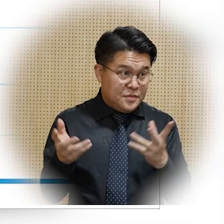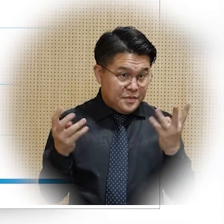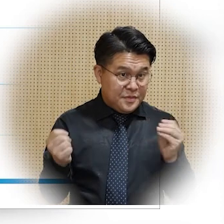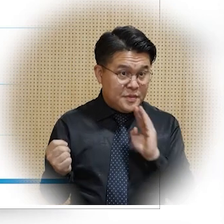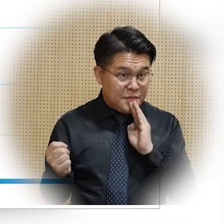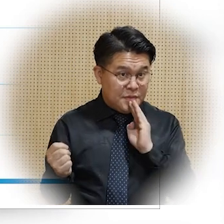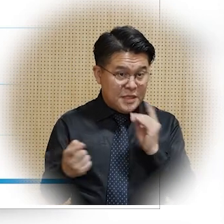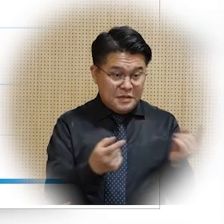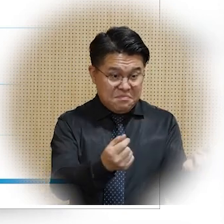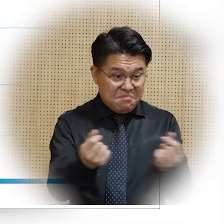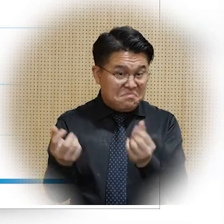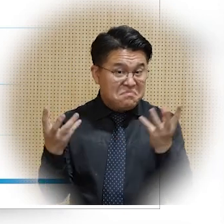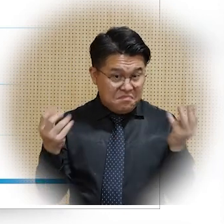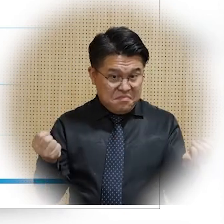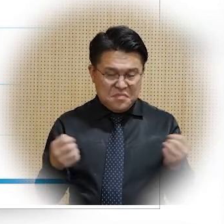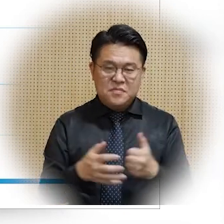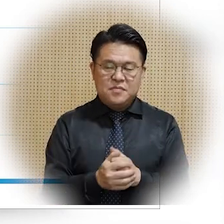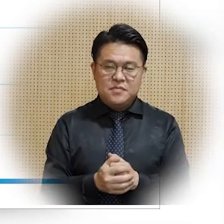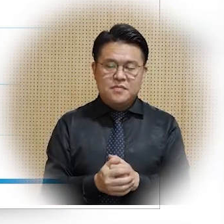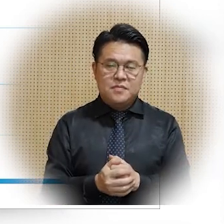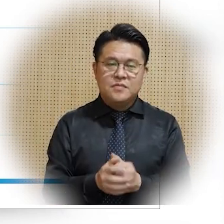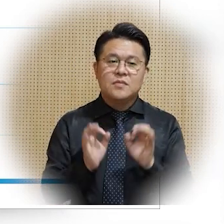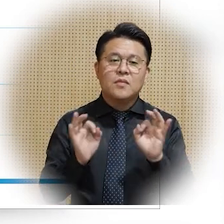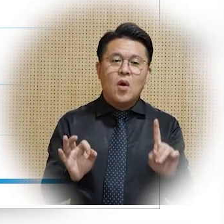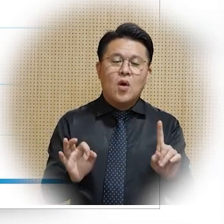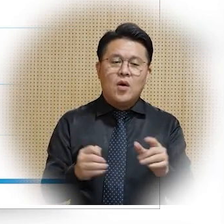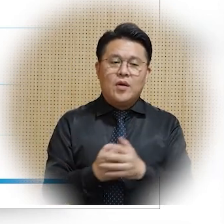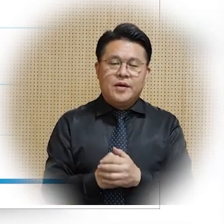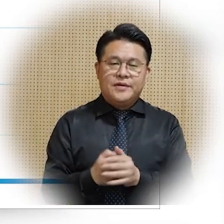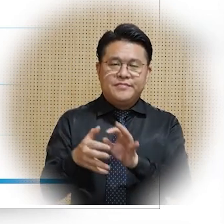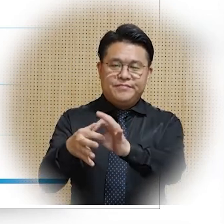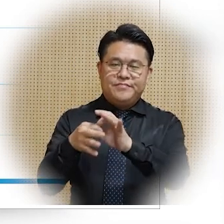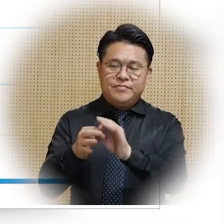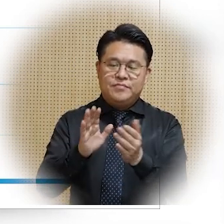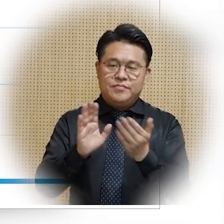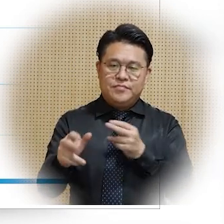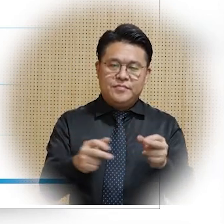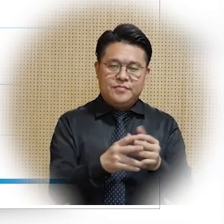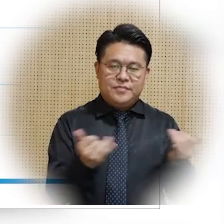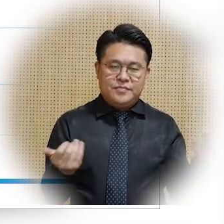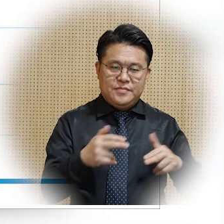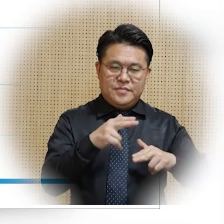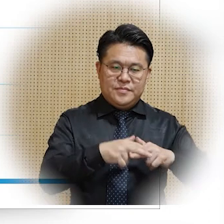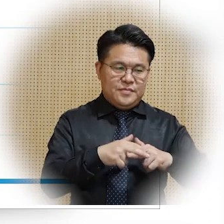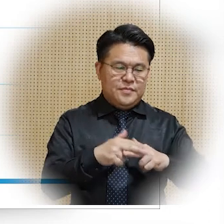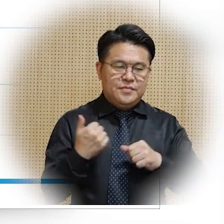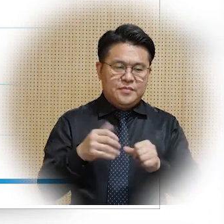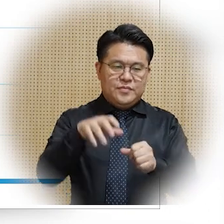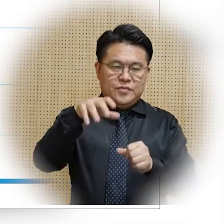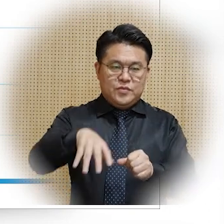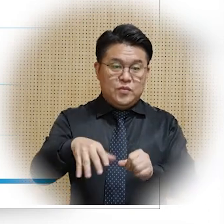또는 뭐 협동조합, 무슨 마을 기업 이런 데 많잖아요. 그런 데랑 좀 연계를 해서